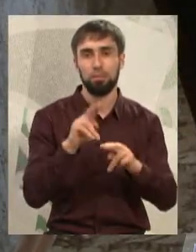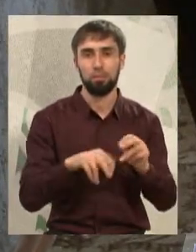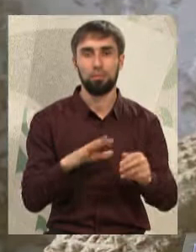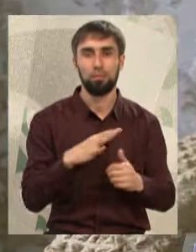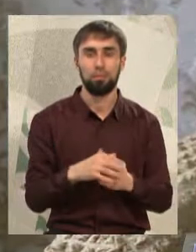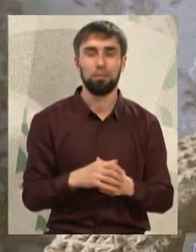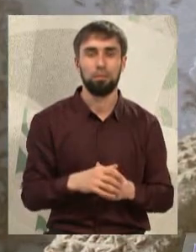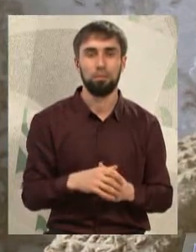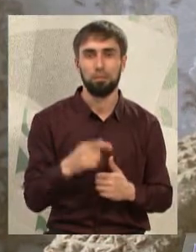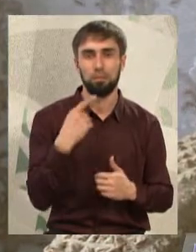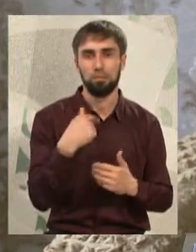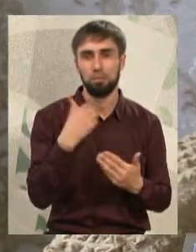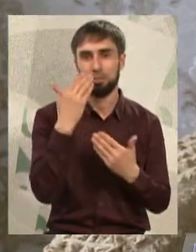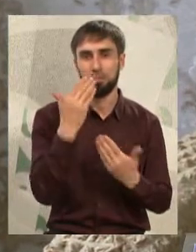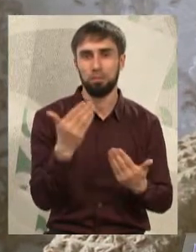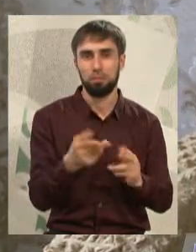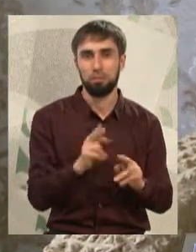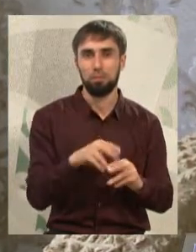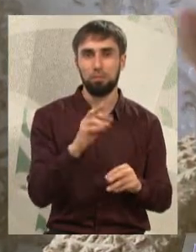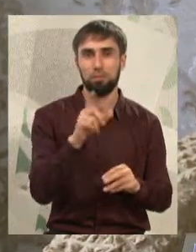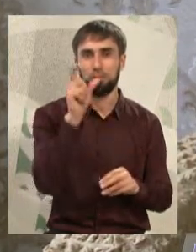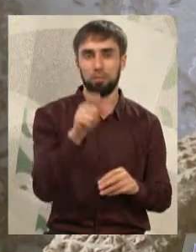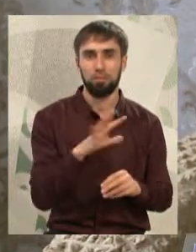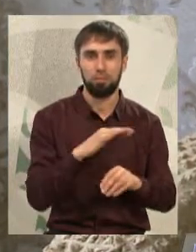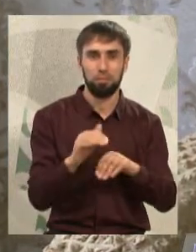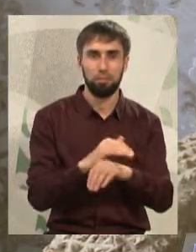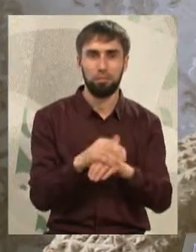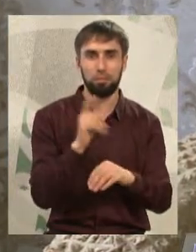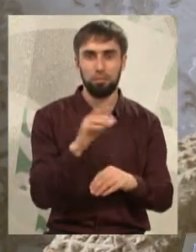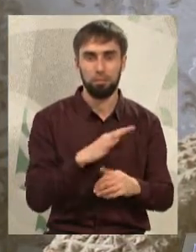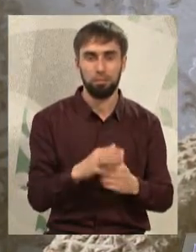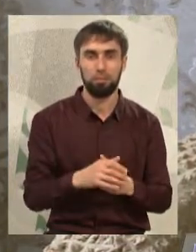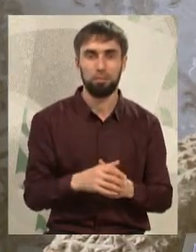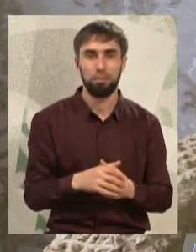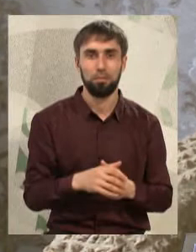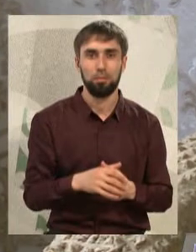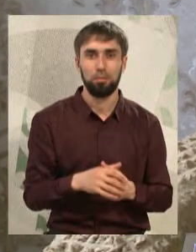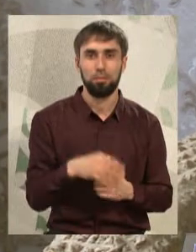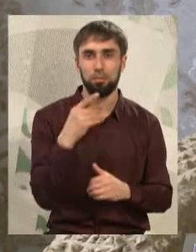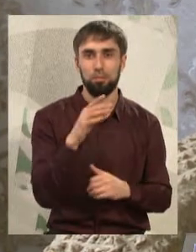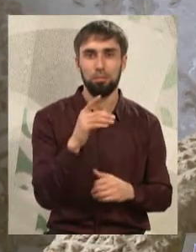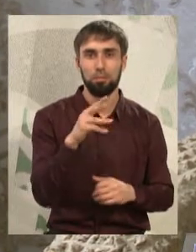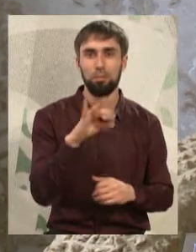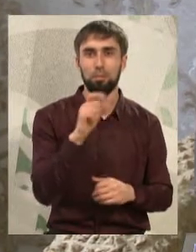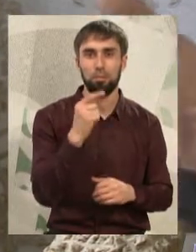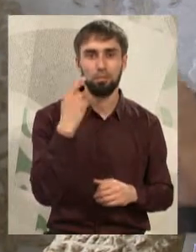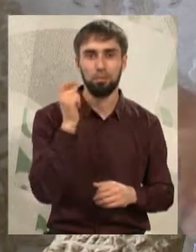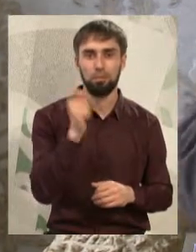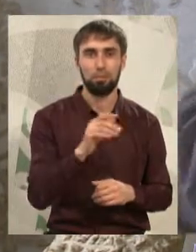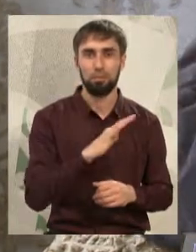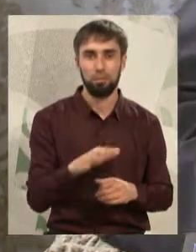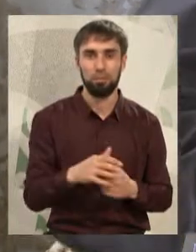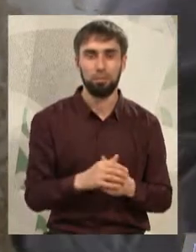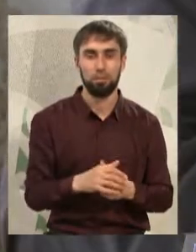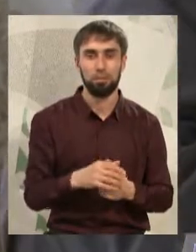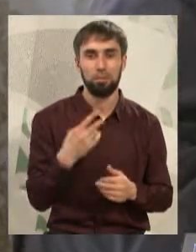связывало. Я не знаю, ну, такой вояка, такой служил, но даже муху не обидит. Вот такой, все про него